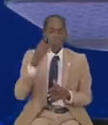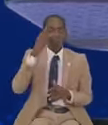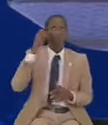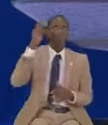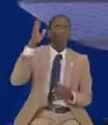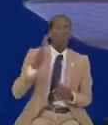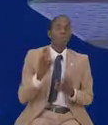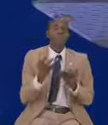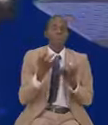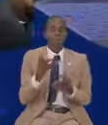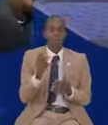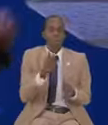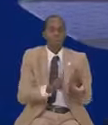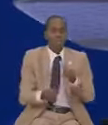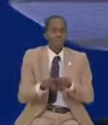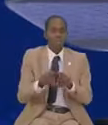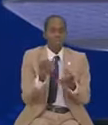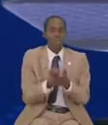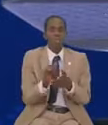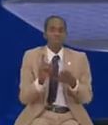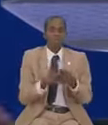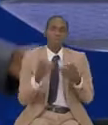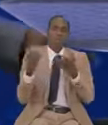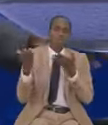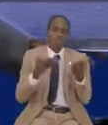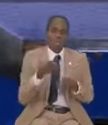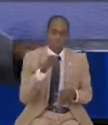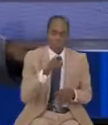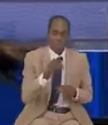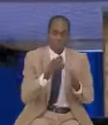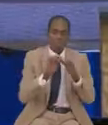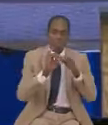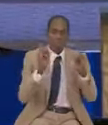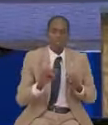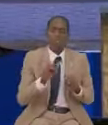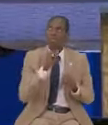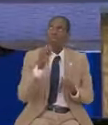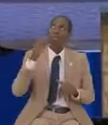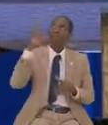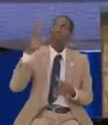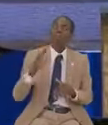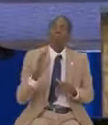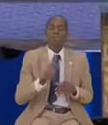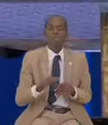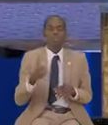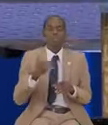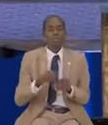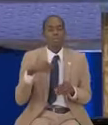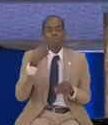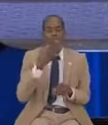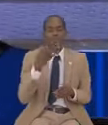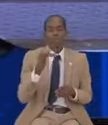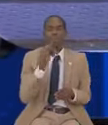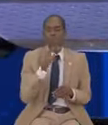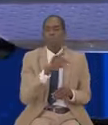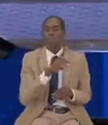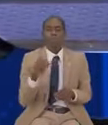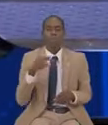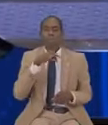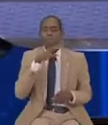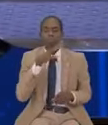il veut qu'il le sait au lieu de Dieu de jeunes garçons sans défaut corporel beau de